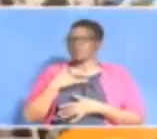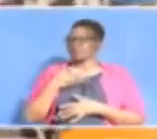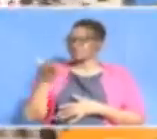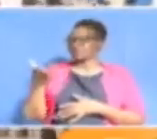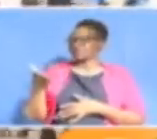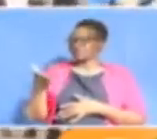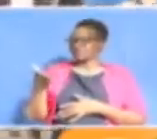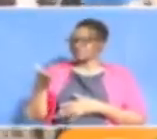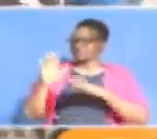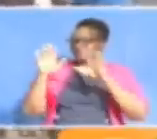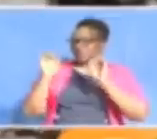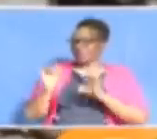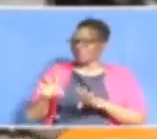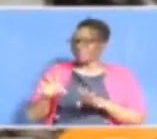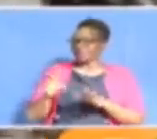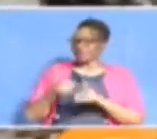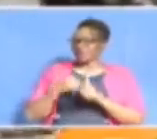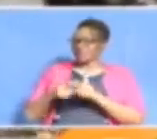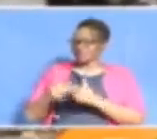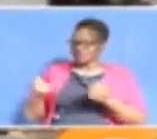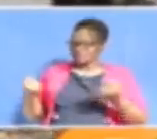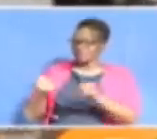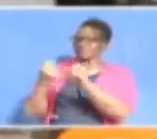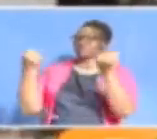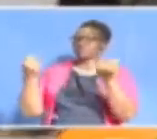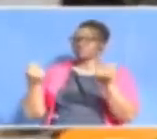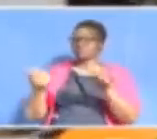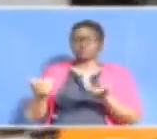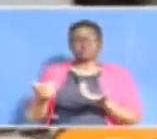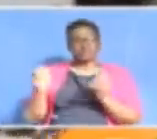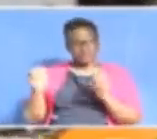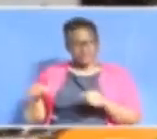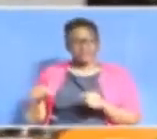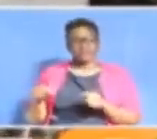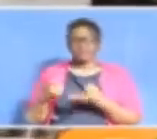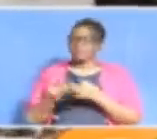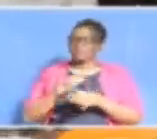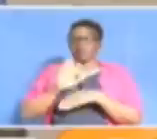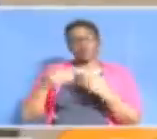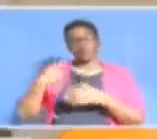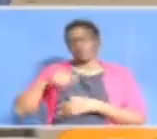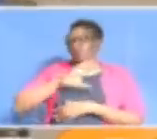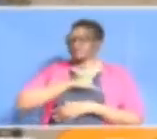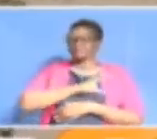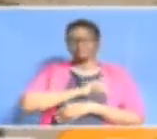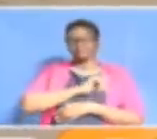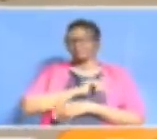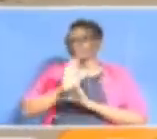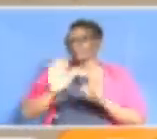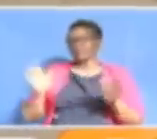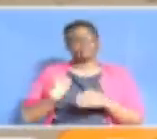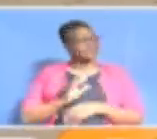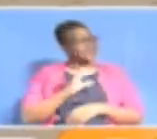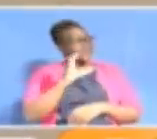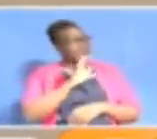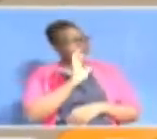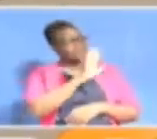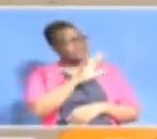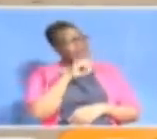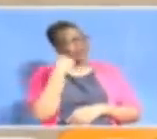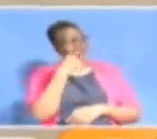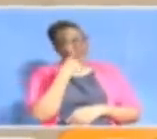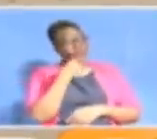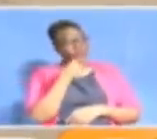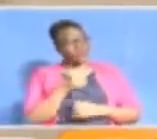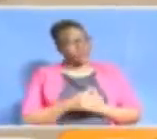bure. Wanaenda kama wamekugonganishia mkokoteni, lakini yote tunavumilia. Na wataji wako ni kina nani haswa katika hii biashara yako